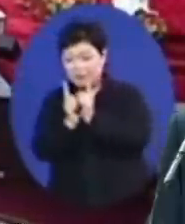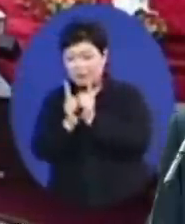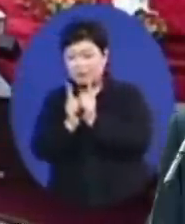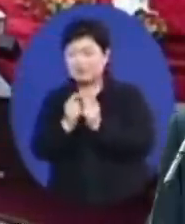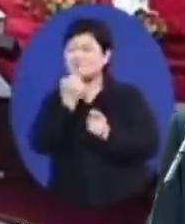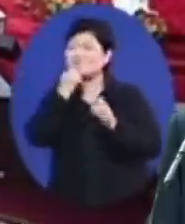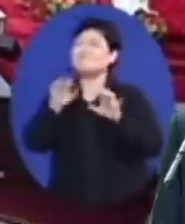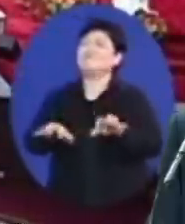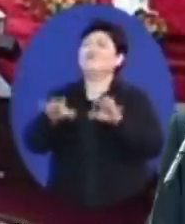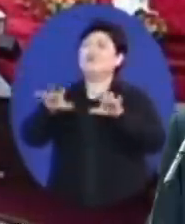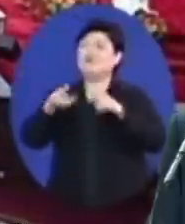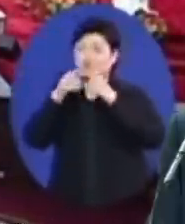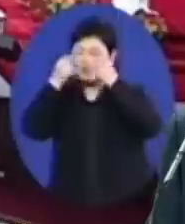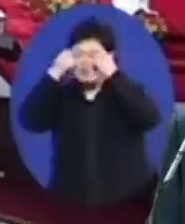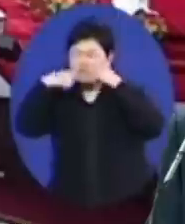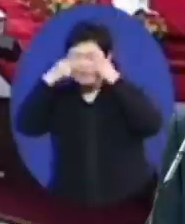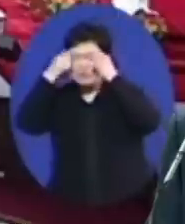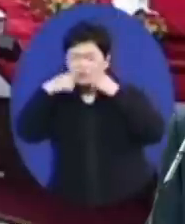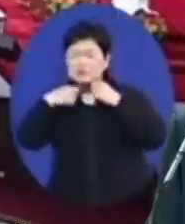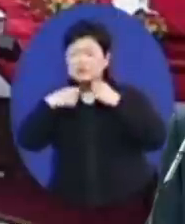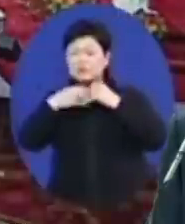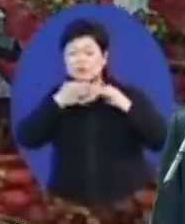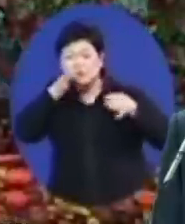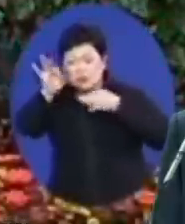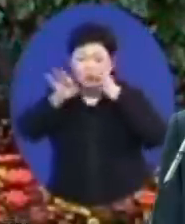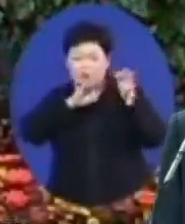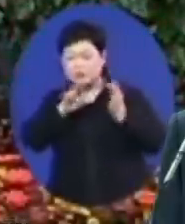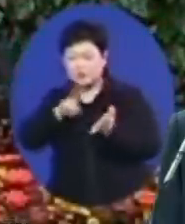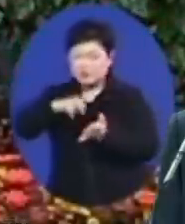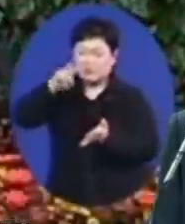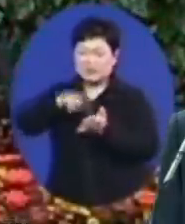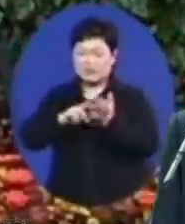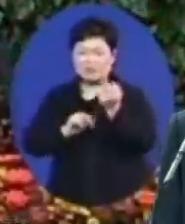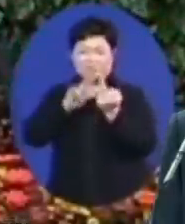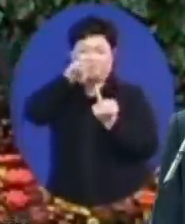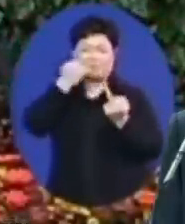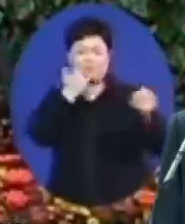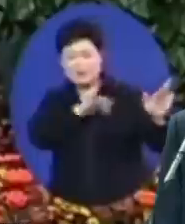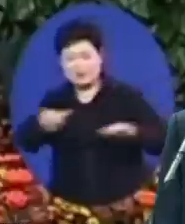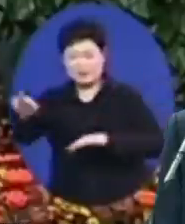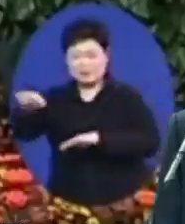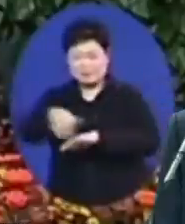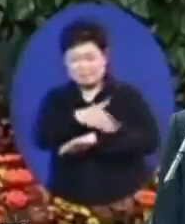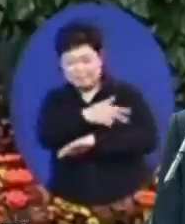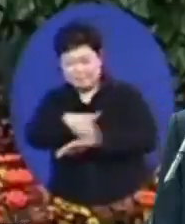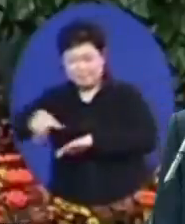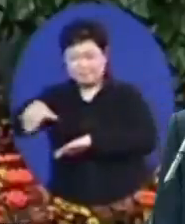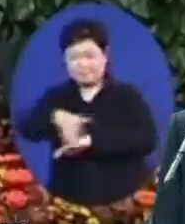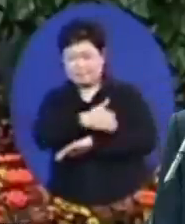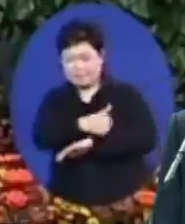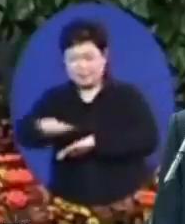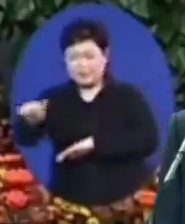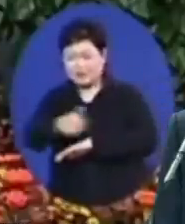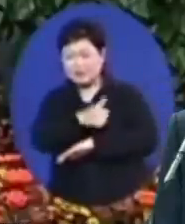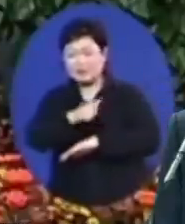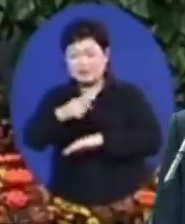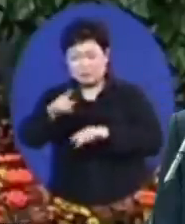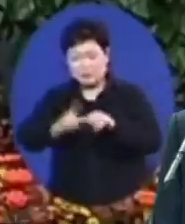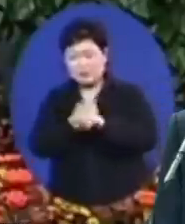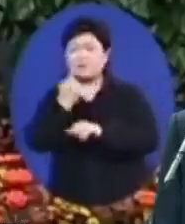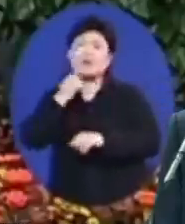웃고 울고 노래하고 소리치고 뛰어다니는 것, 산을 오르고 바닷가를 거닌다는 것, 온갖 자연의 멋지고 아름다움에